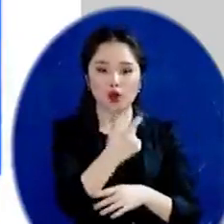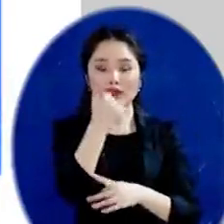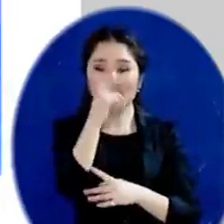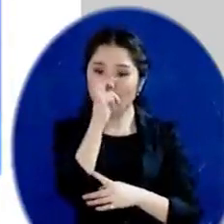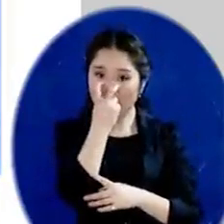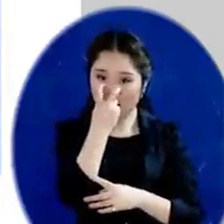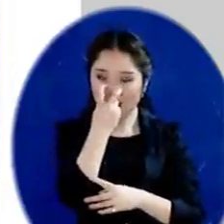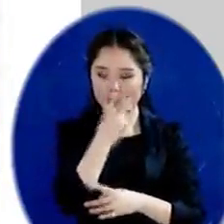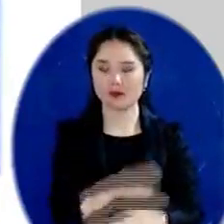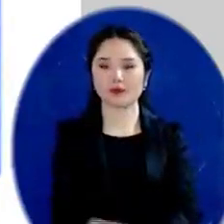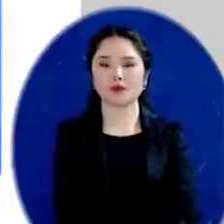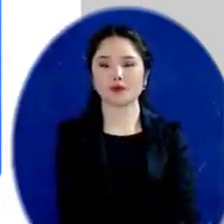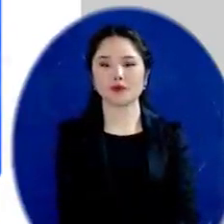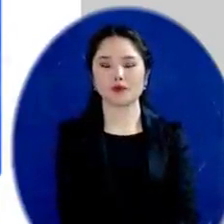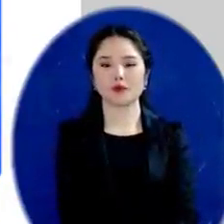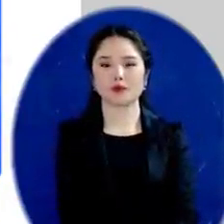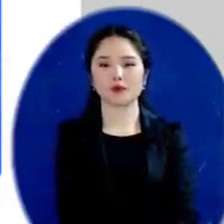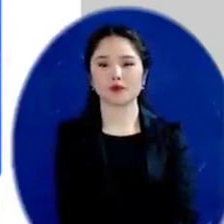сайтар ажиглаарай.